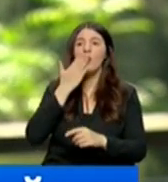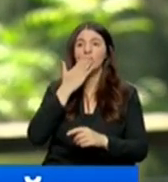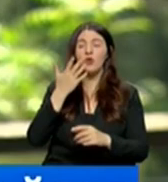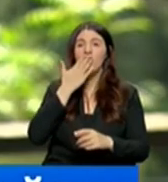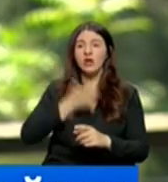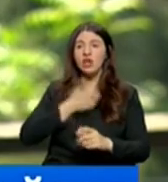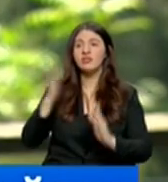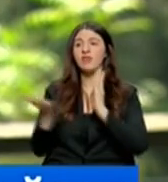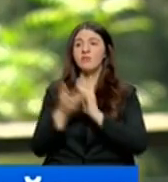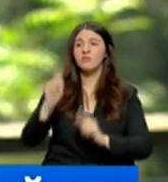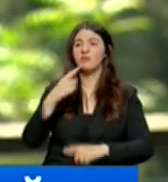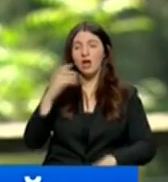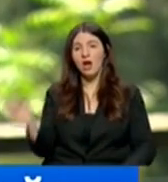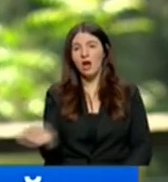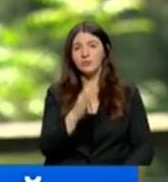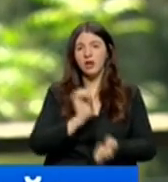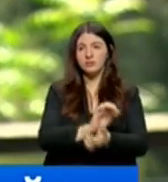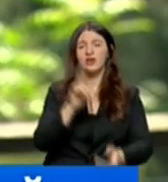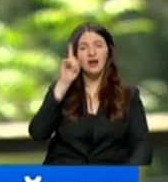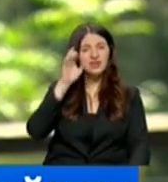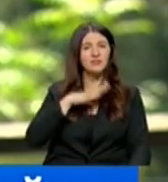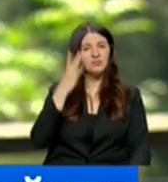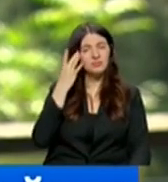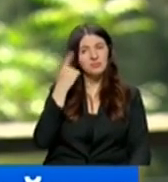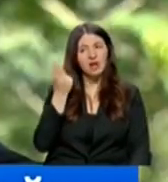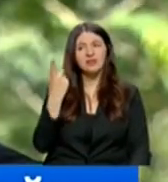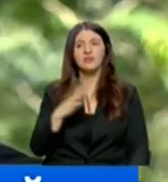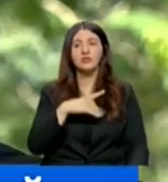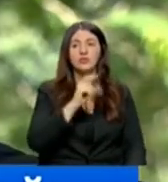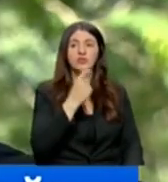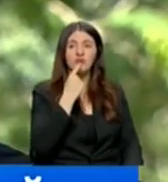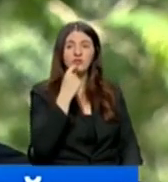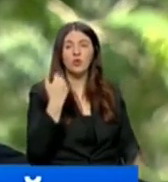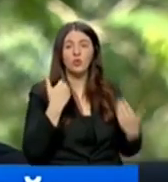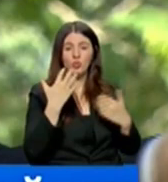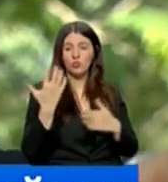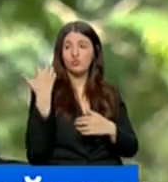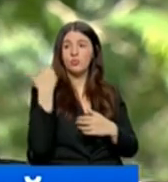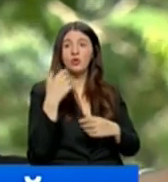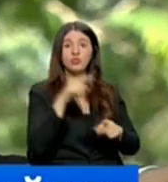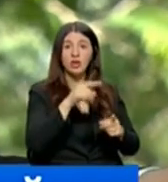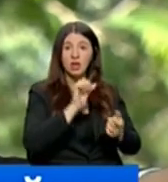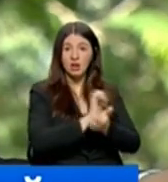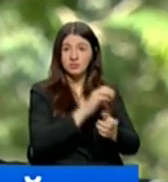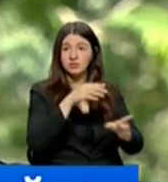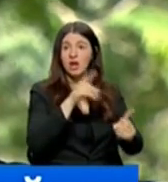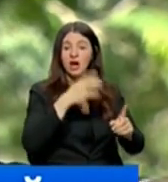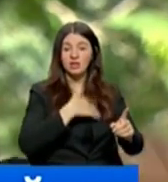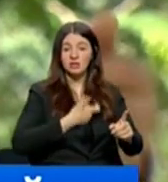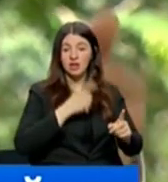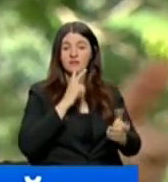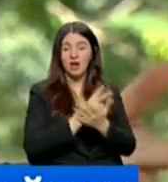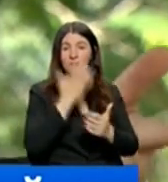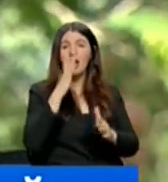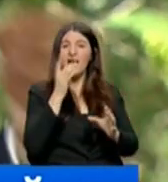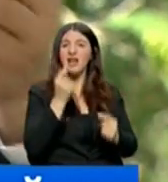ya. Ya akıl var, mantık var 90 ya. Yaşında komutanlar şu anda içeride efendim. Anayasa Mahkemesi'nin verecek kararı bekliyorlar. Hiç